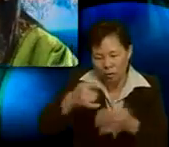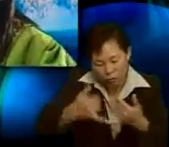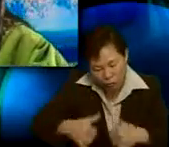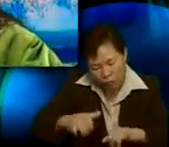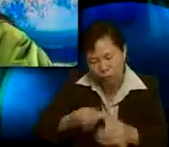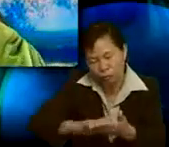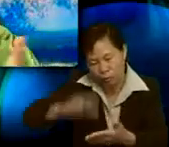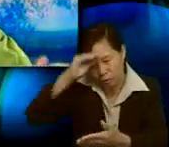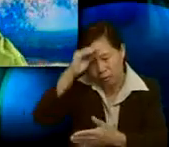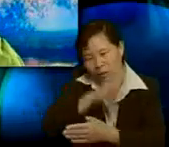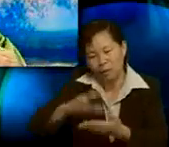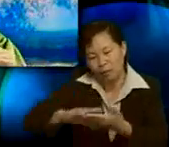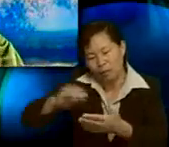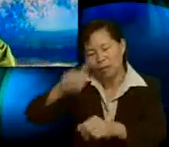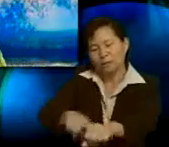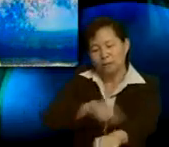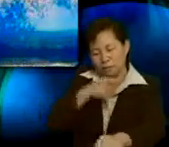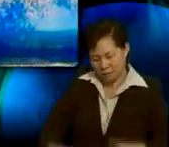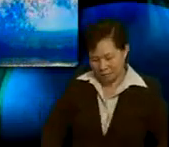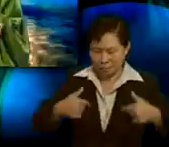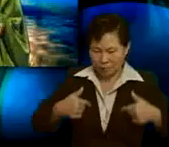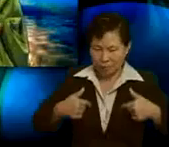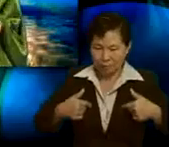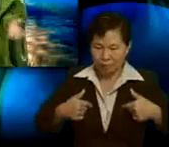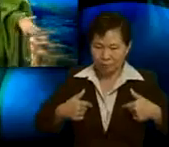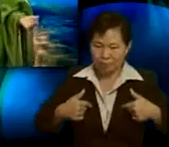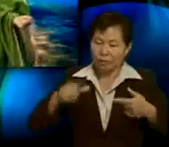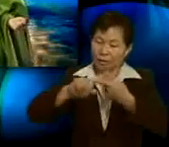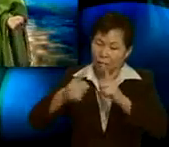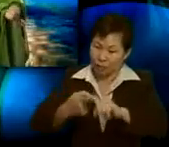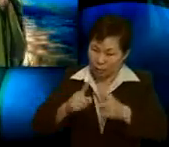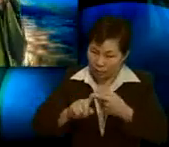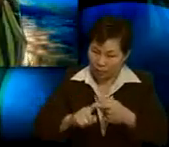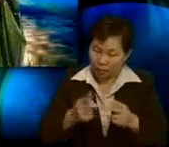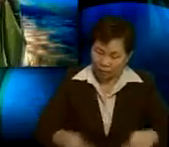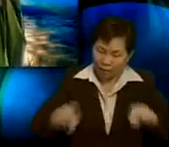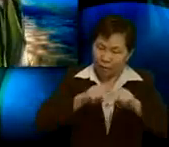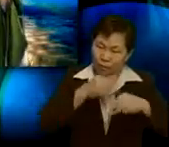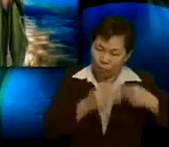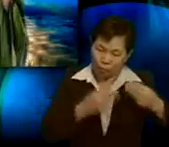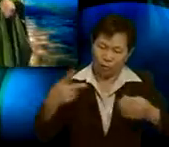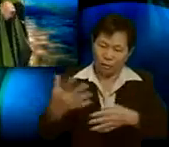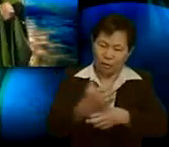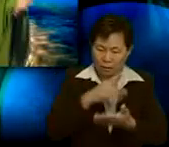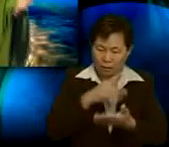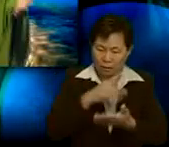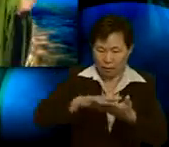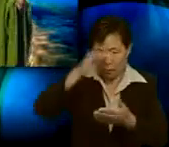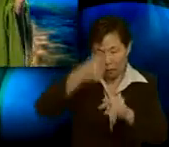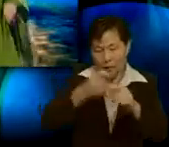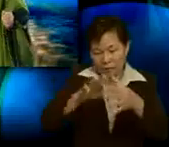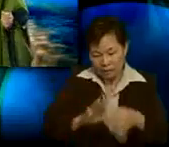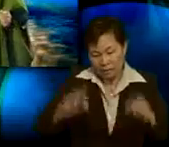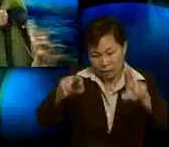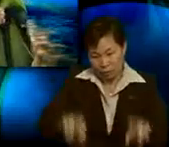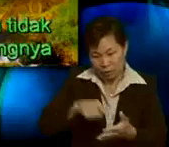belajar dan belajar sepanjang hidup." Kawan-kawan, nilai moral yang dapat kita pelajari daripada cerita